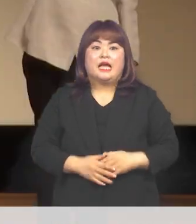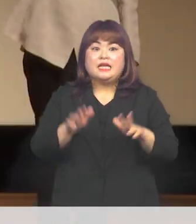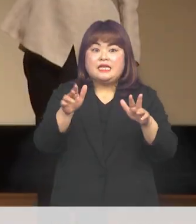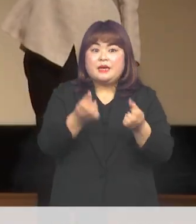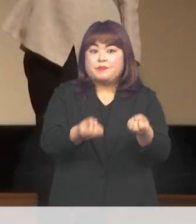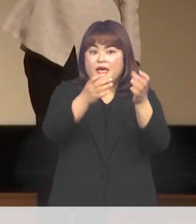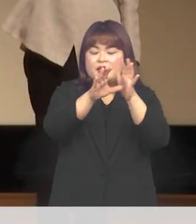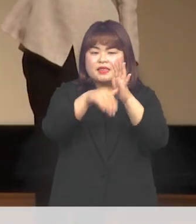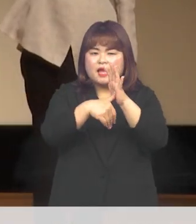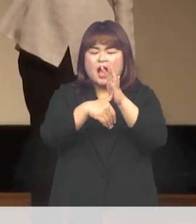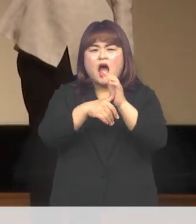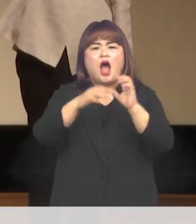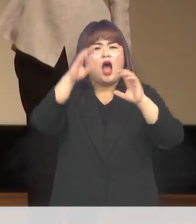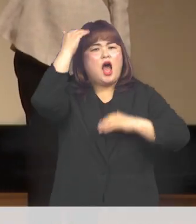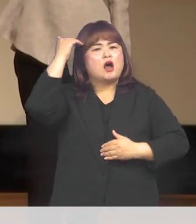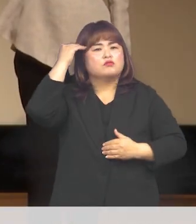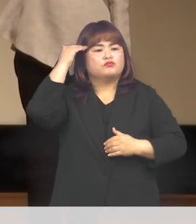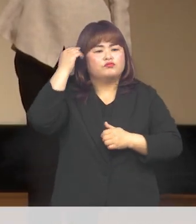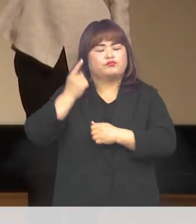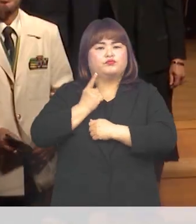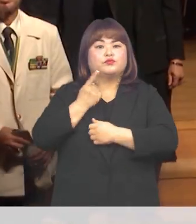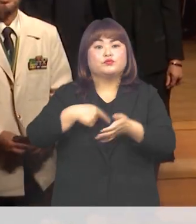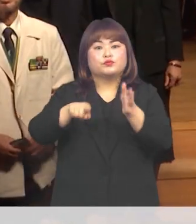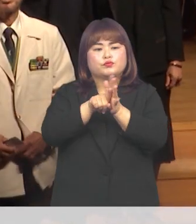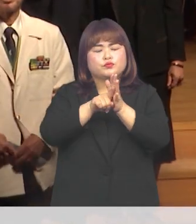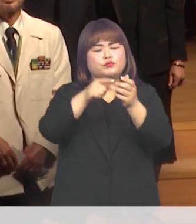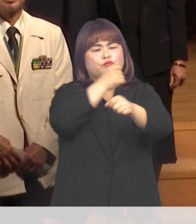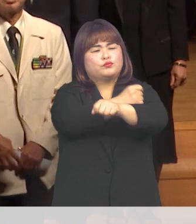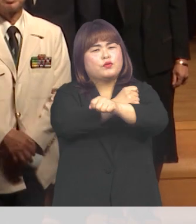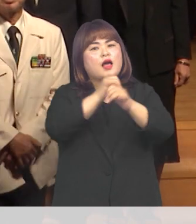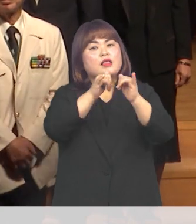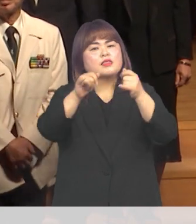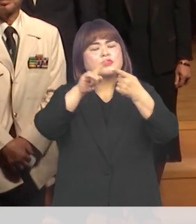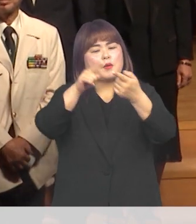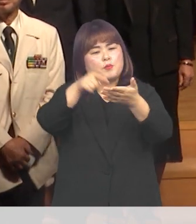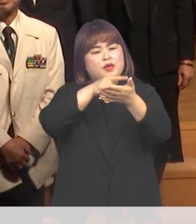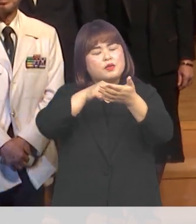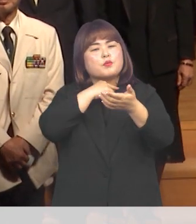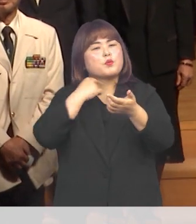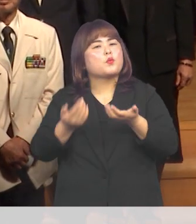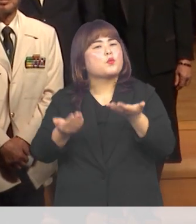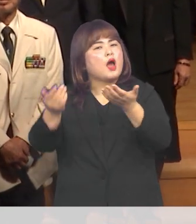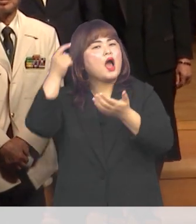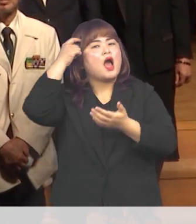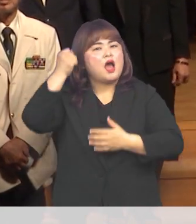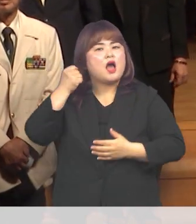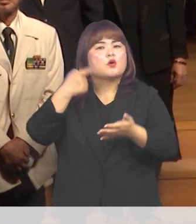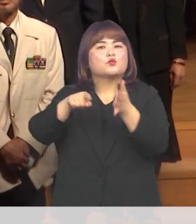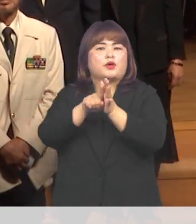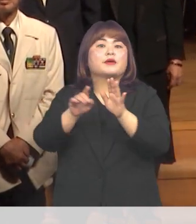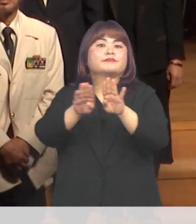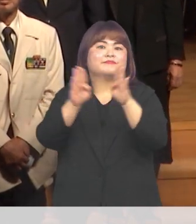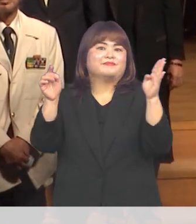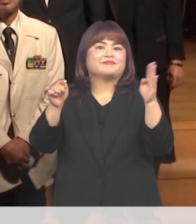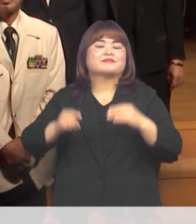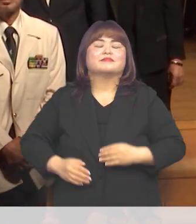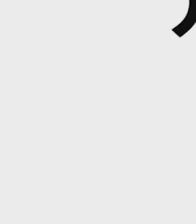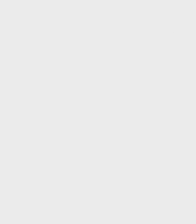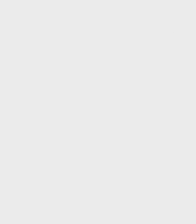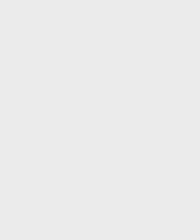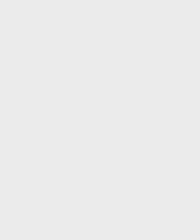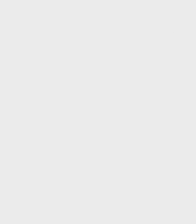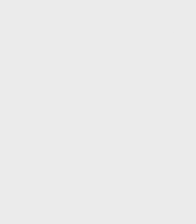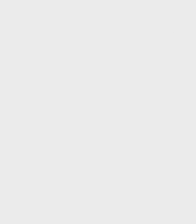진행됐습니다. 이날 행사는 대한민국을 지키기 위한 참전 영웅들의 숭고한 헌신과 희생을 기억하기 위해 마련됐습니다.